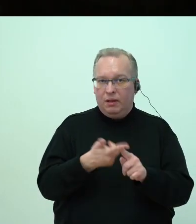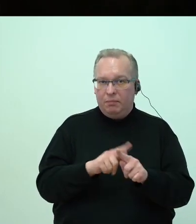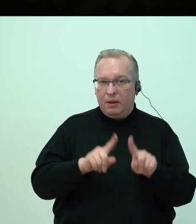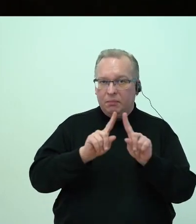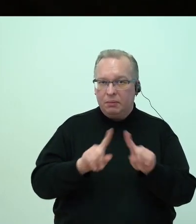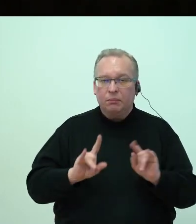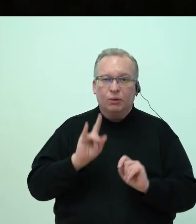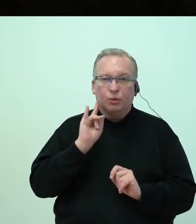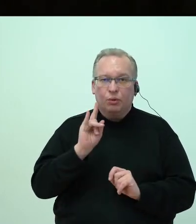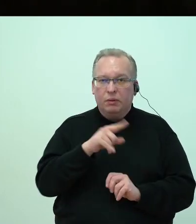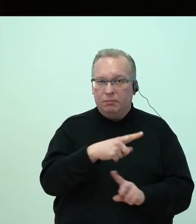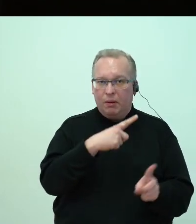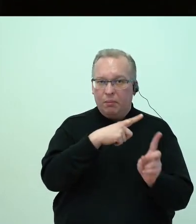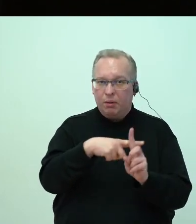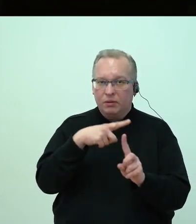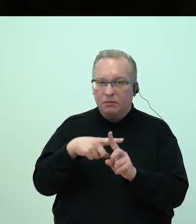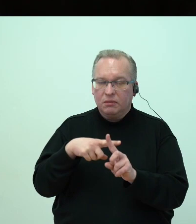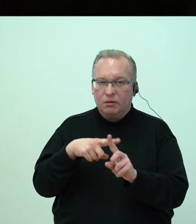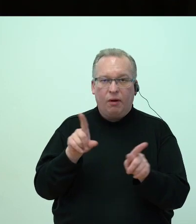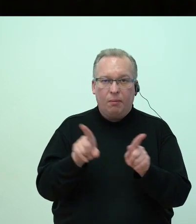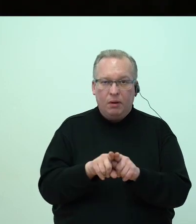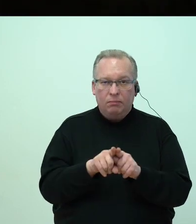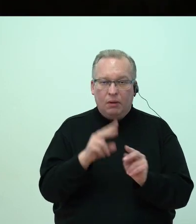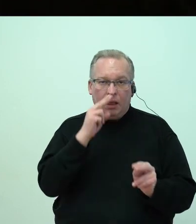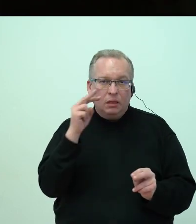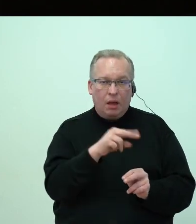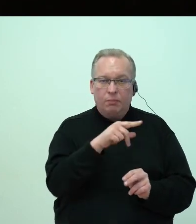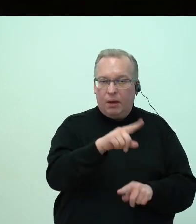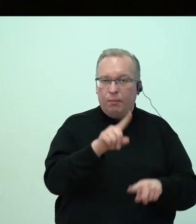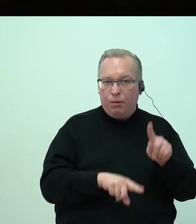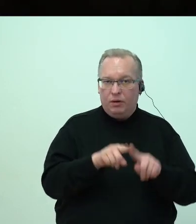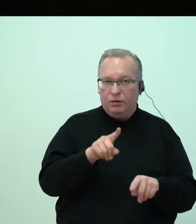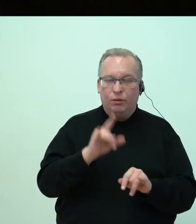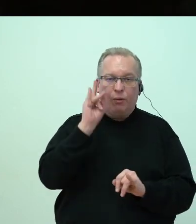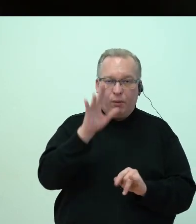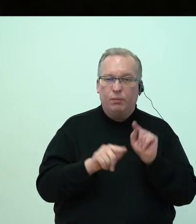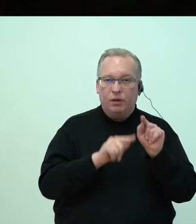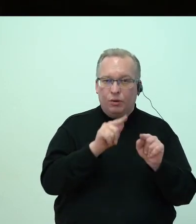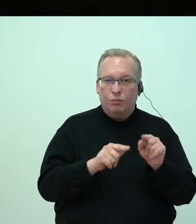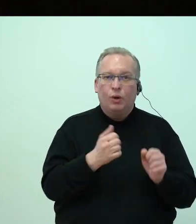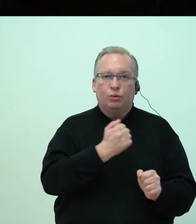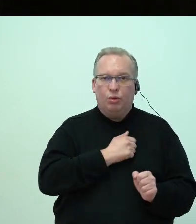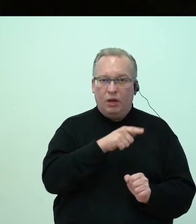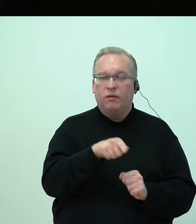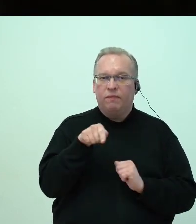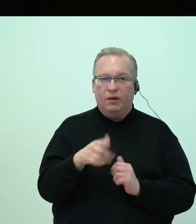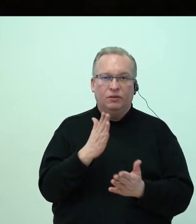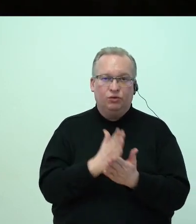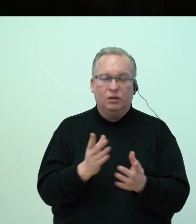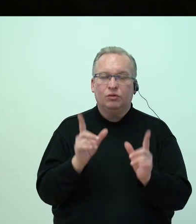keistai nuskambės to pozityvaus dėmesio į tom politiniam kapitalui susikrauti. Va čia yra didžioji